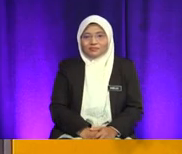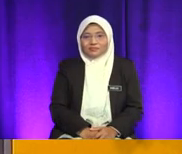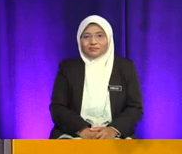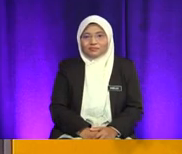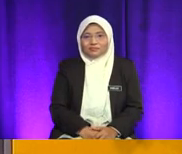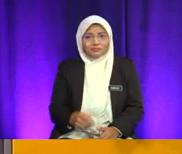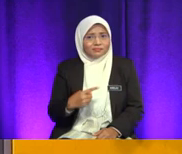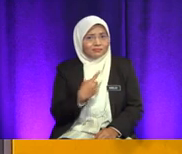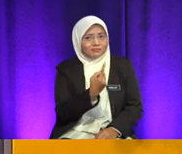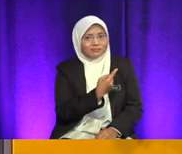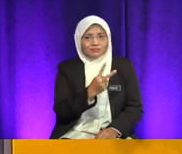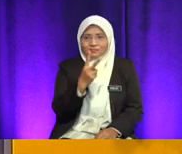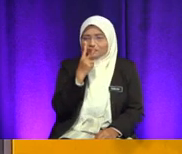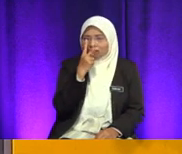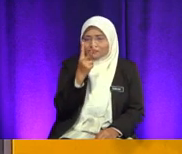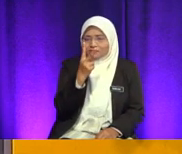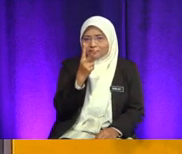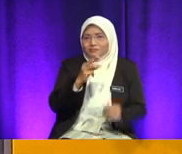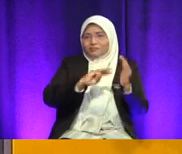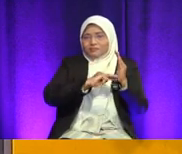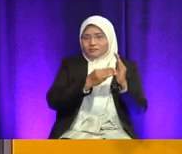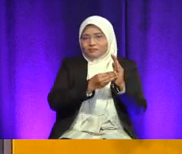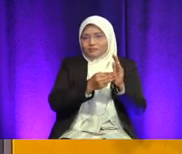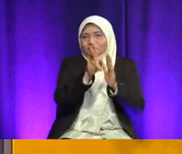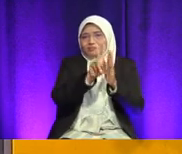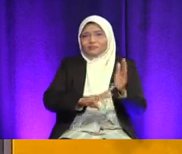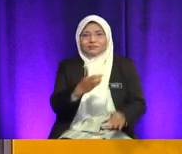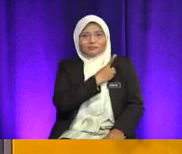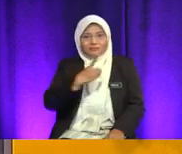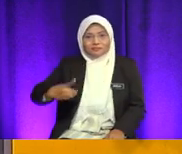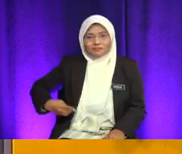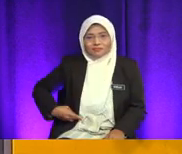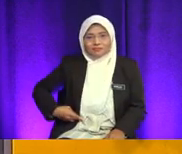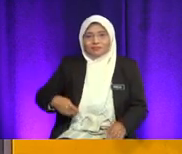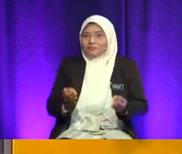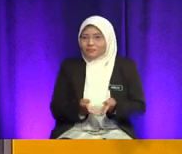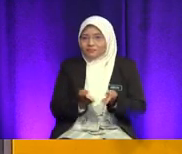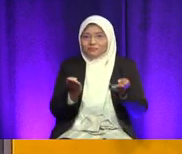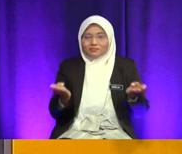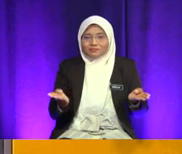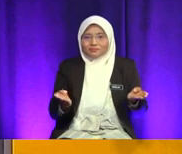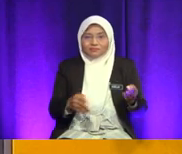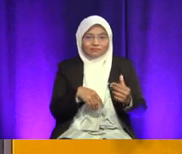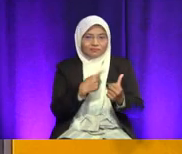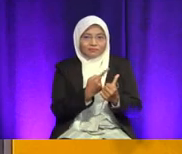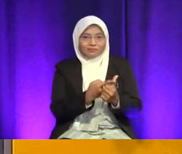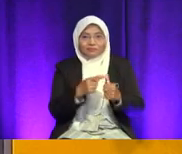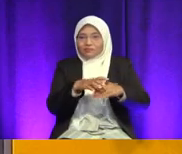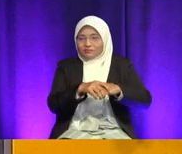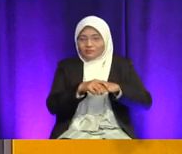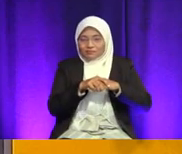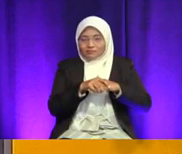lihat juga takrif kedaulatan mengikut bahasa dalam bahasa Inggris